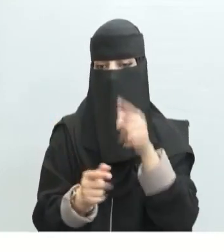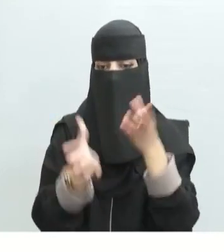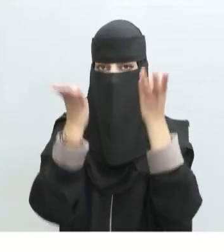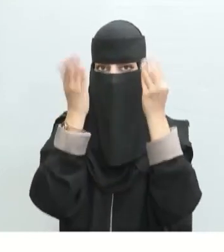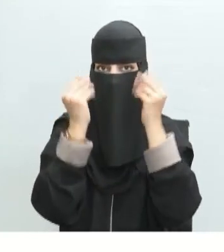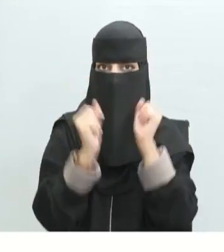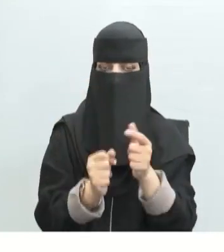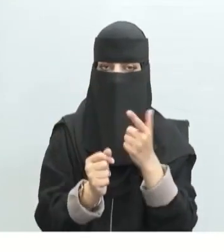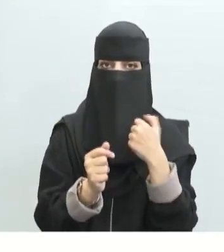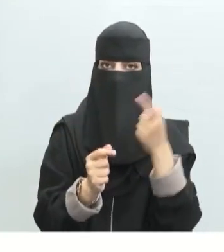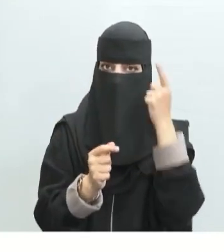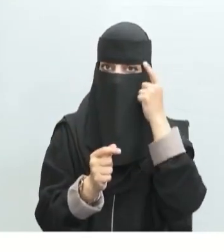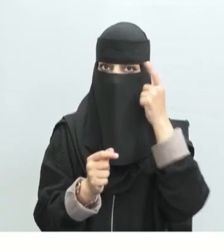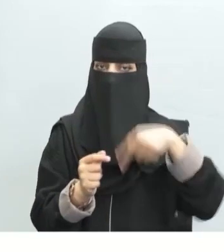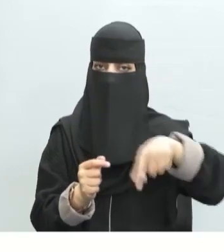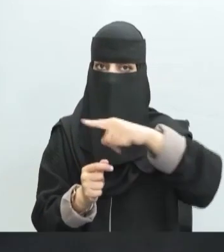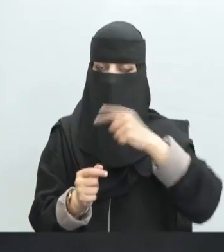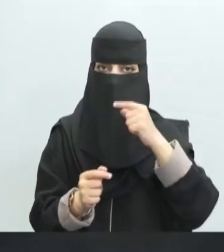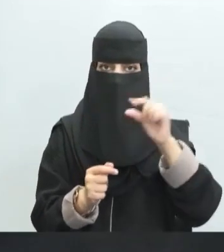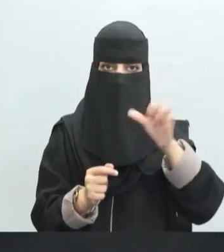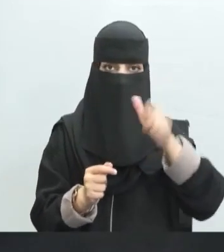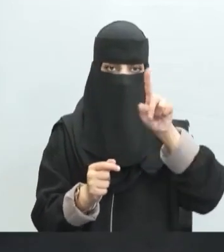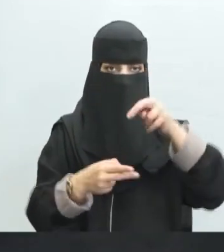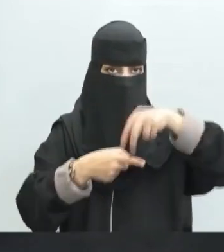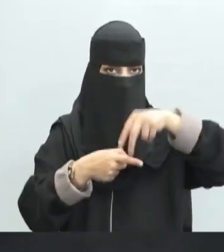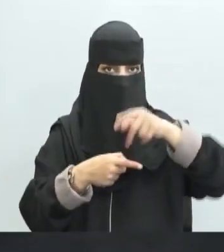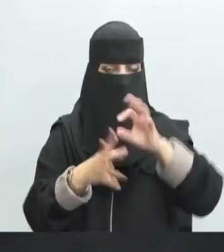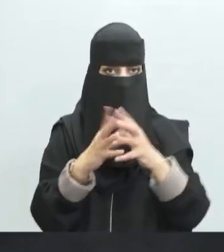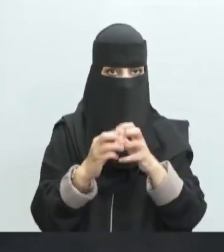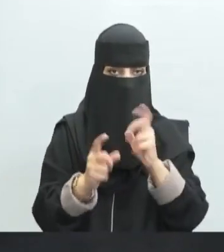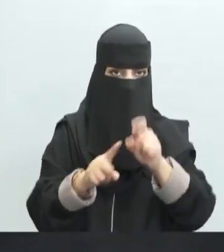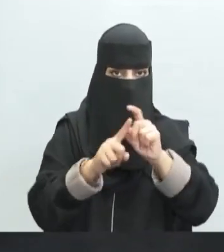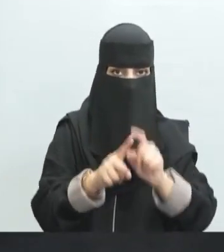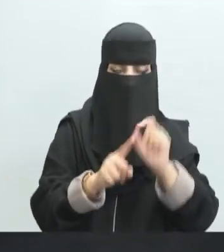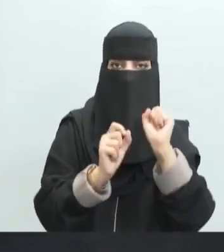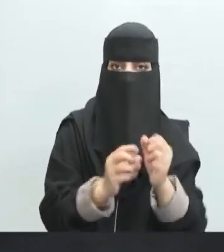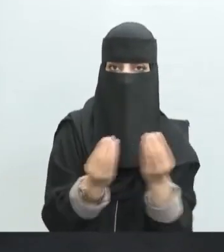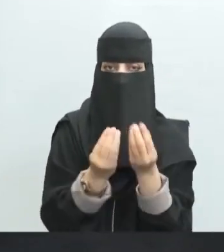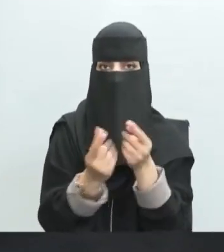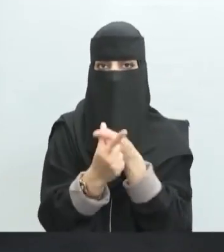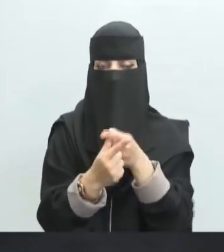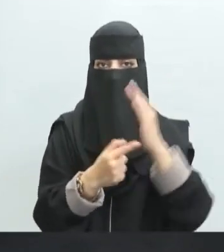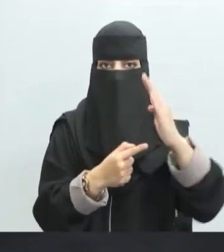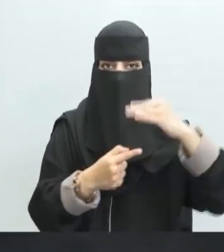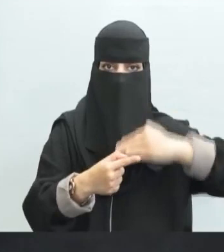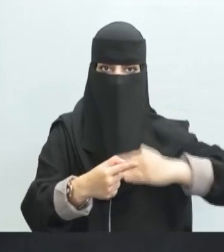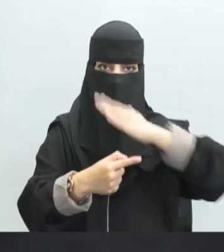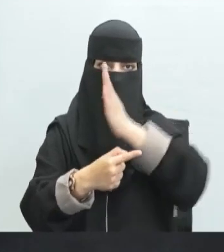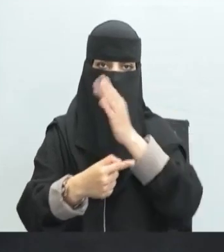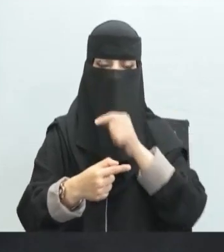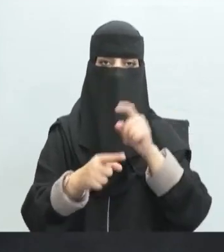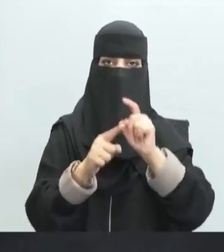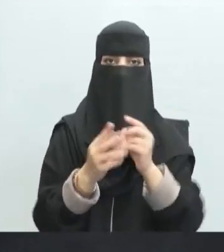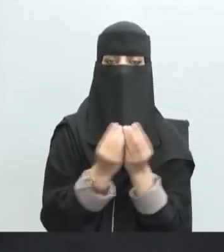الزاويه مثل ما ذكرنا انه الدوال المثلثيه هي عباره عن نسب مثلثيه ما بين الاضلاع نسب ما